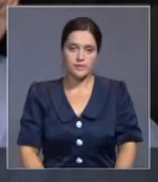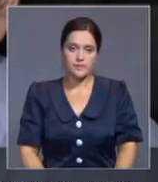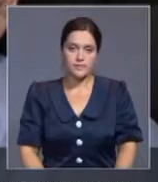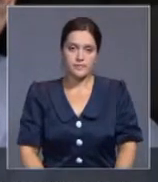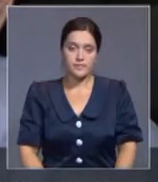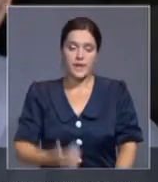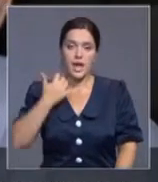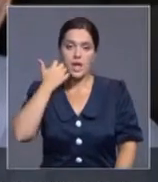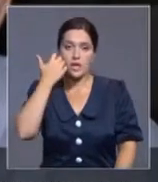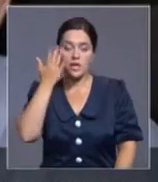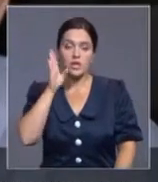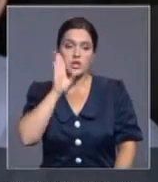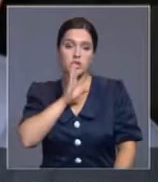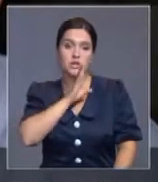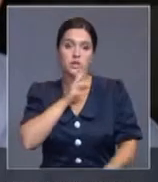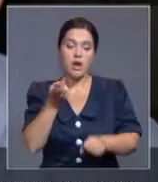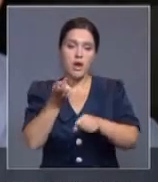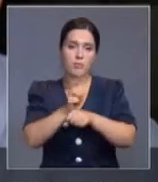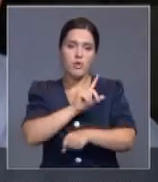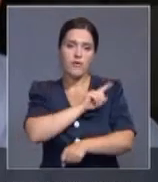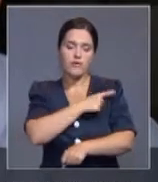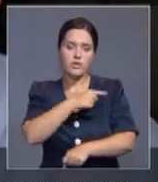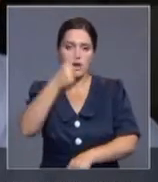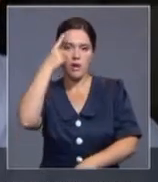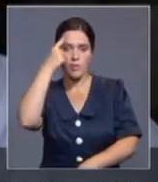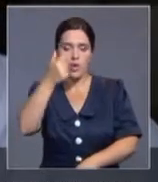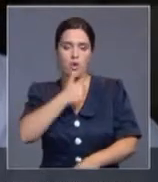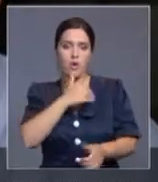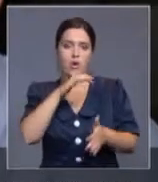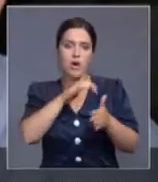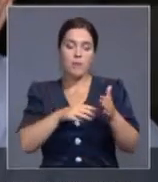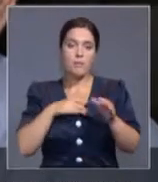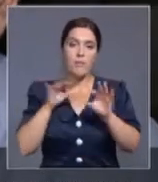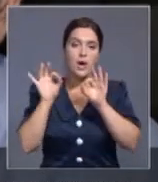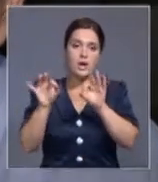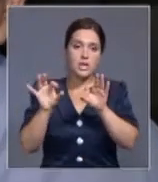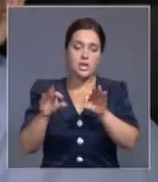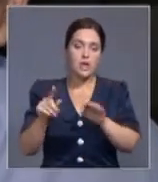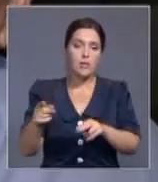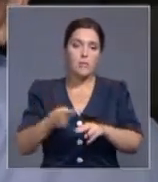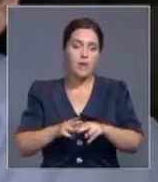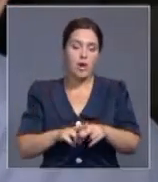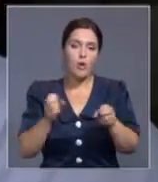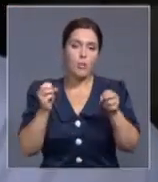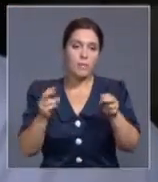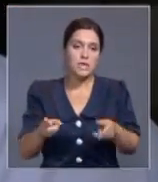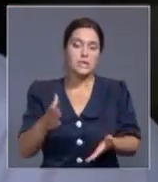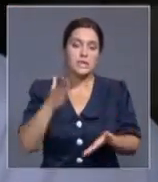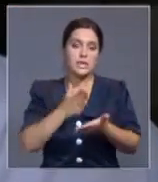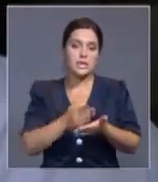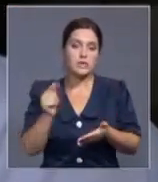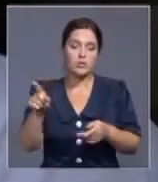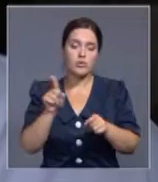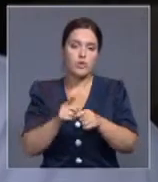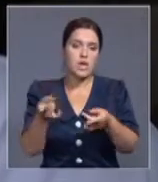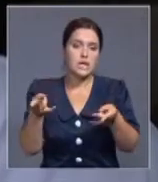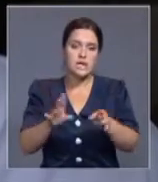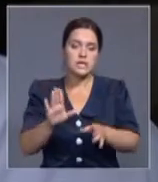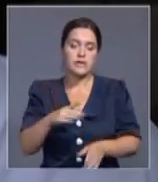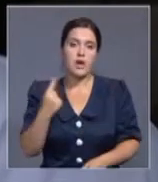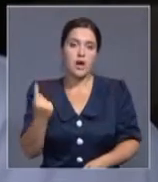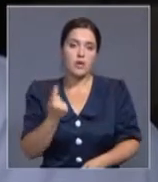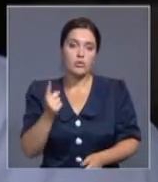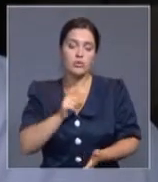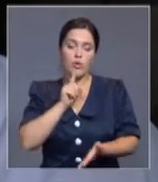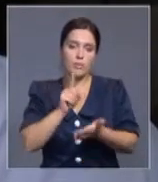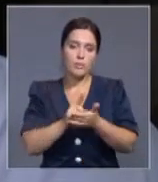Когда женщина приходит к врачу с просьбой прервать беременность, мы рассказываем ей о последствиях такого решения и не оставляем одну.